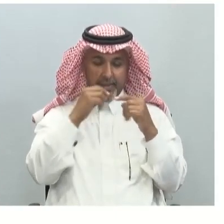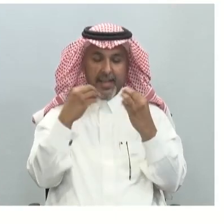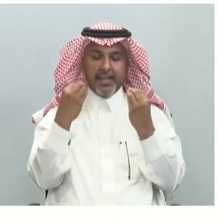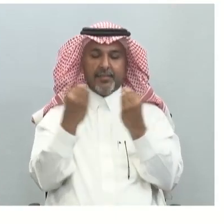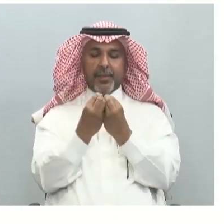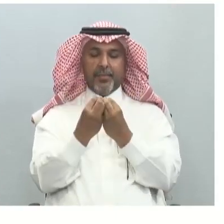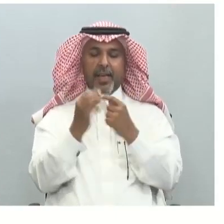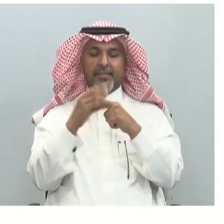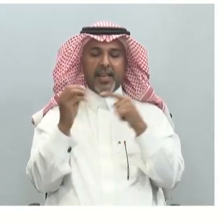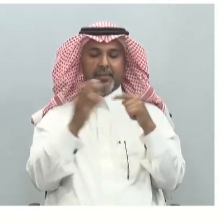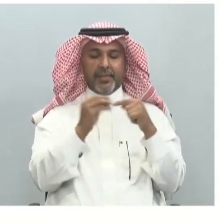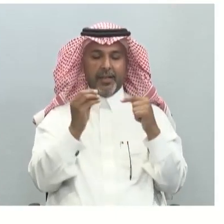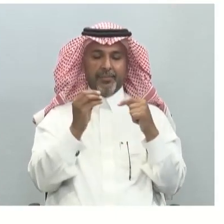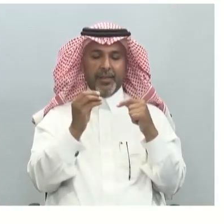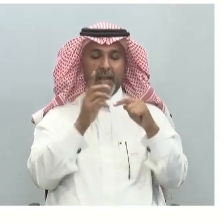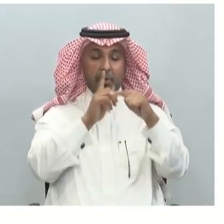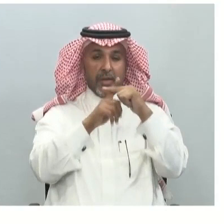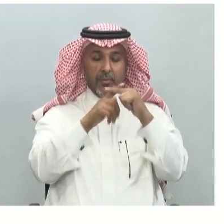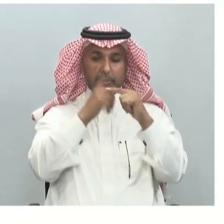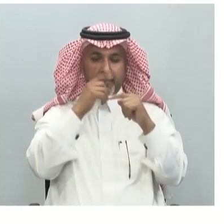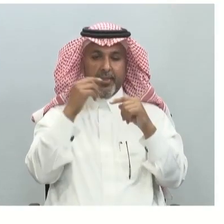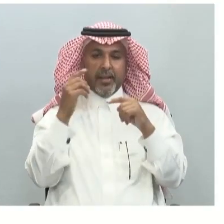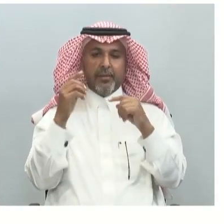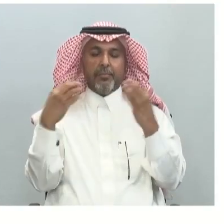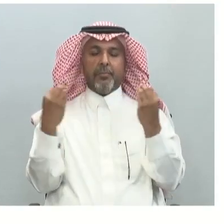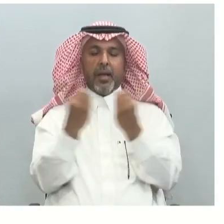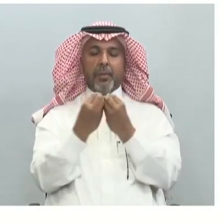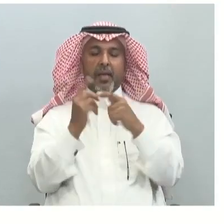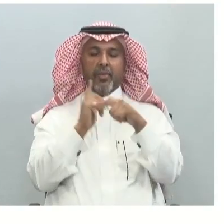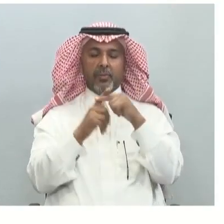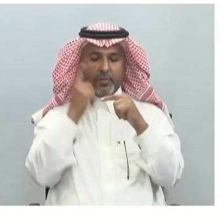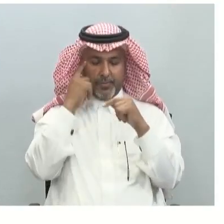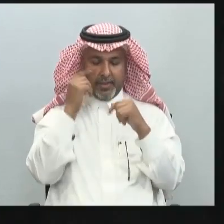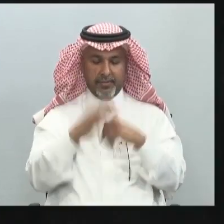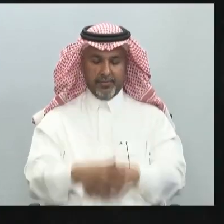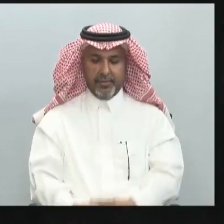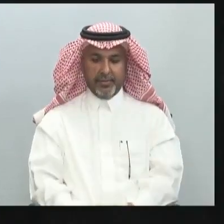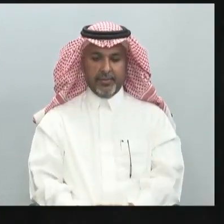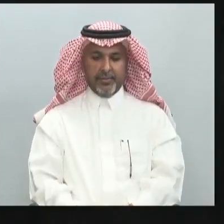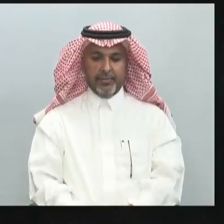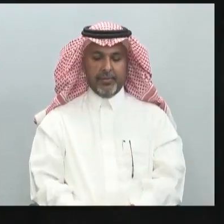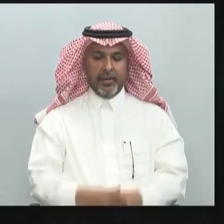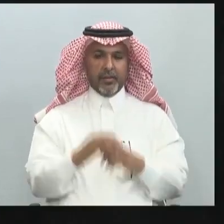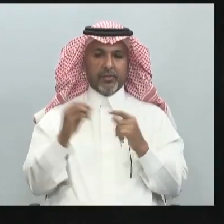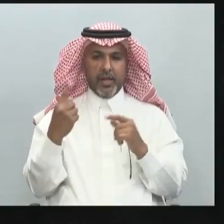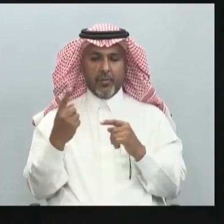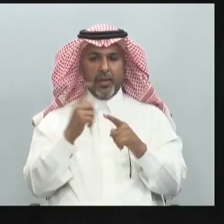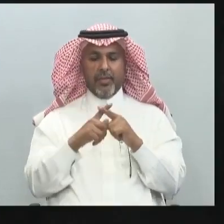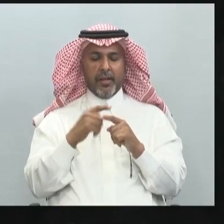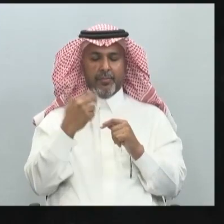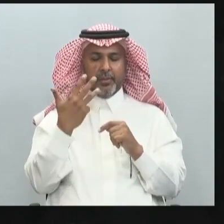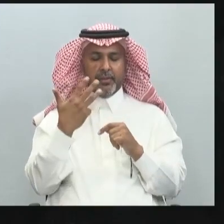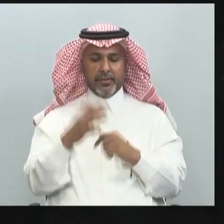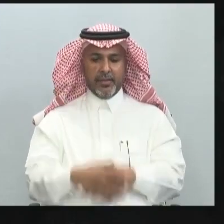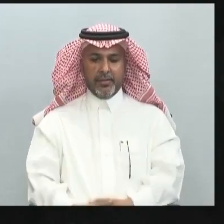ومجموعهم سالب سته طبعا ممكن اقول سالب اللي هو سالب واحد في سالب تسعه ضربهم